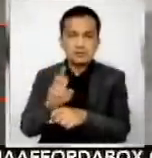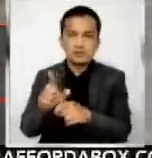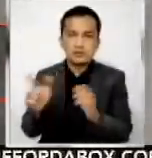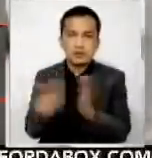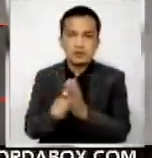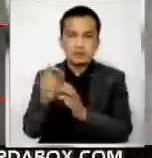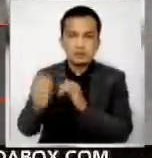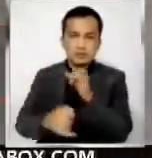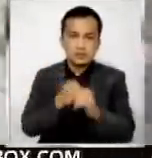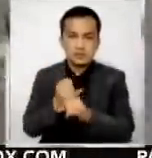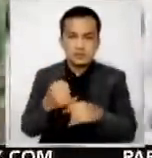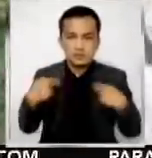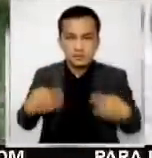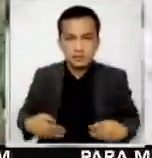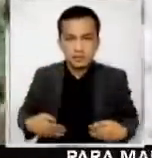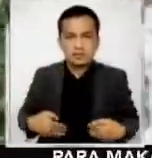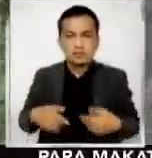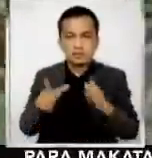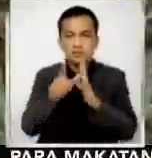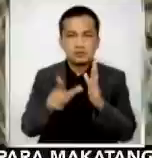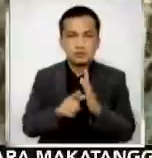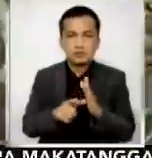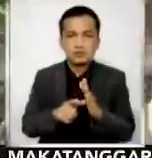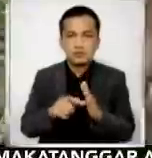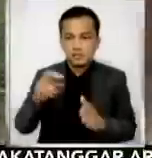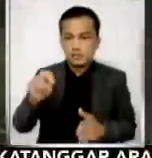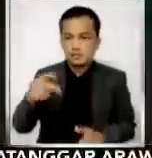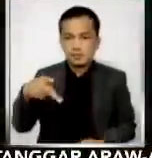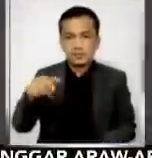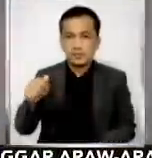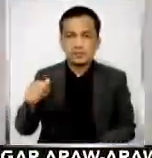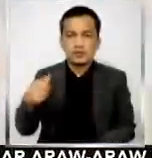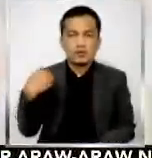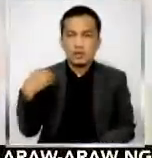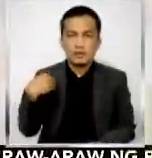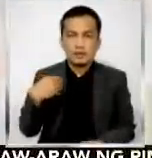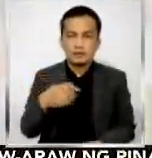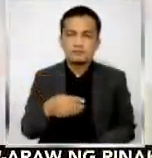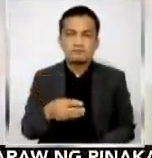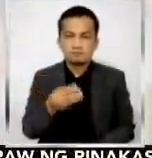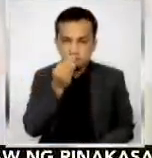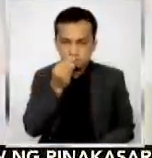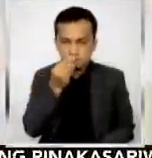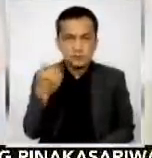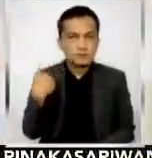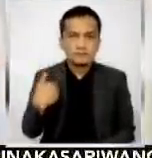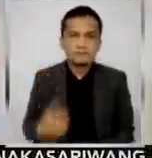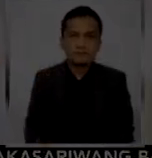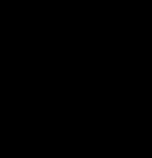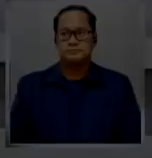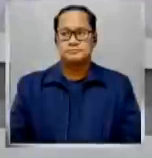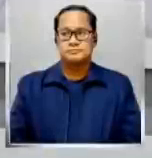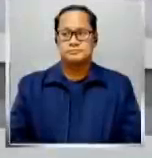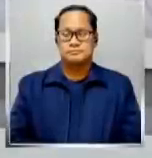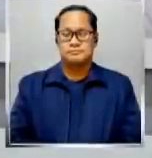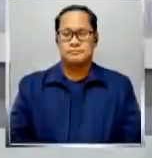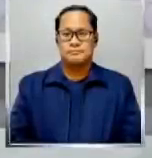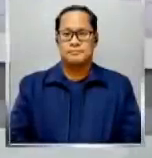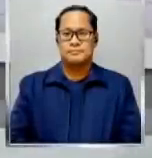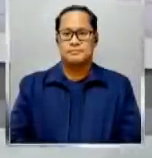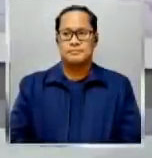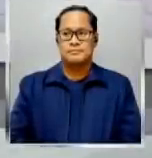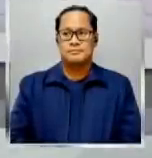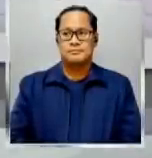law. Wala pang pahayag ang New People's Army sa insidente. Rafi Tima, nakatutok, 24 oras. Bukod